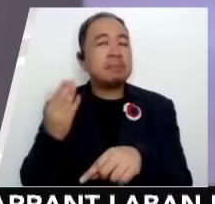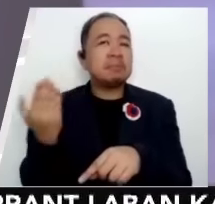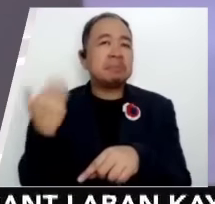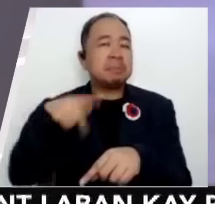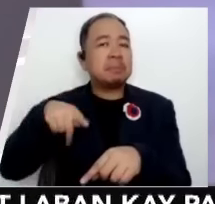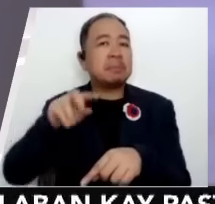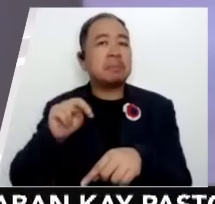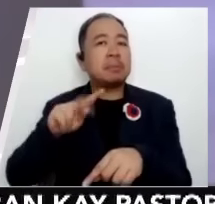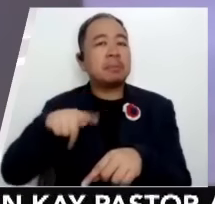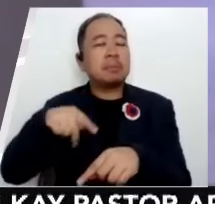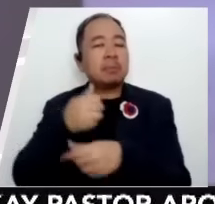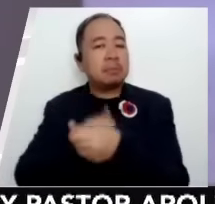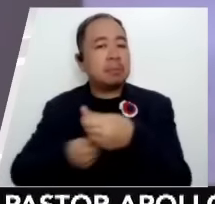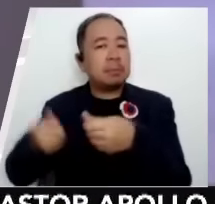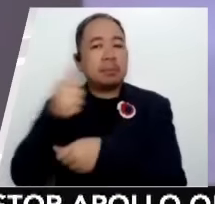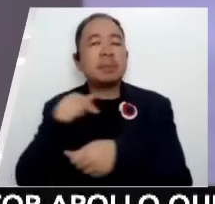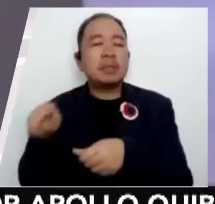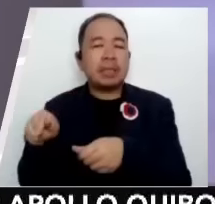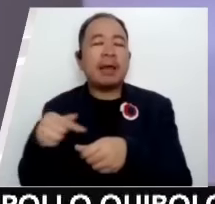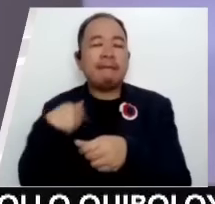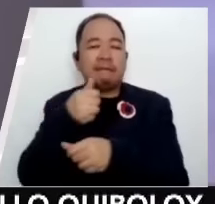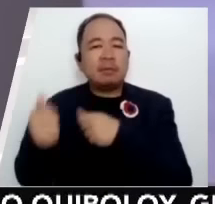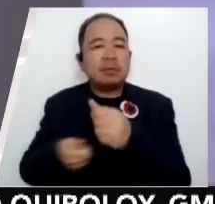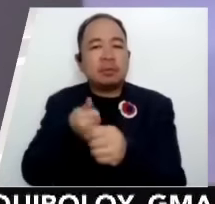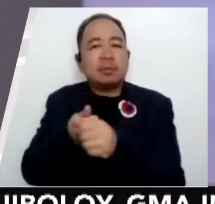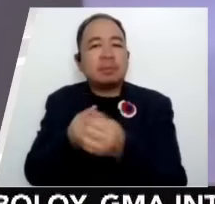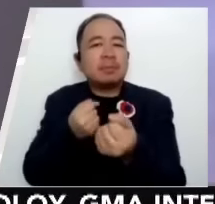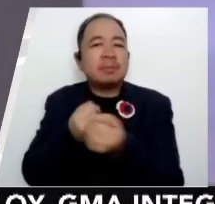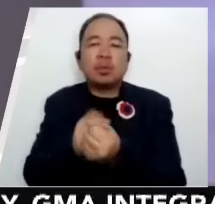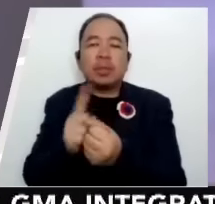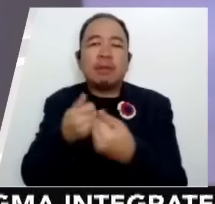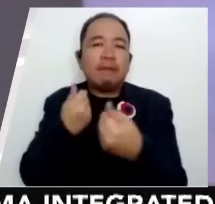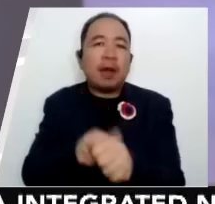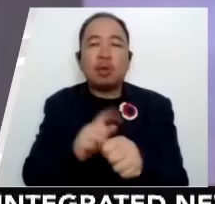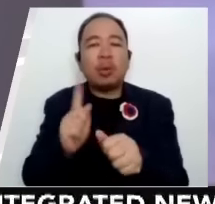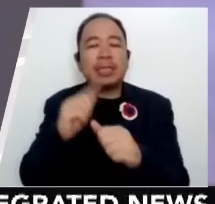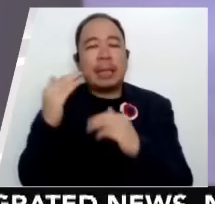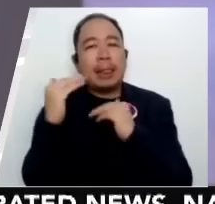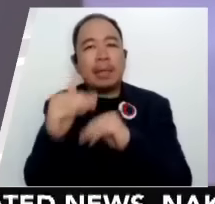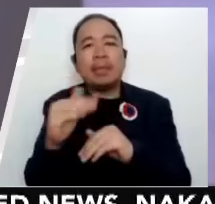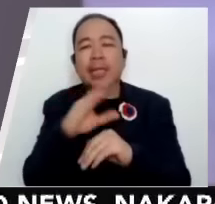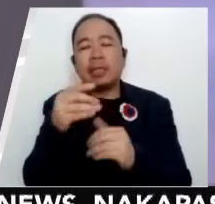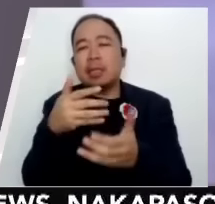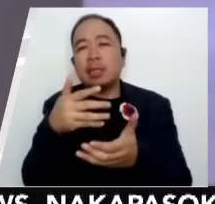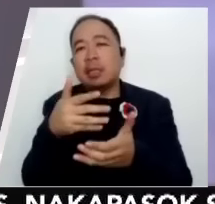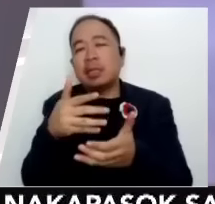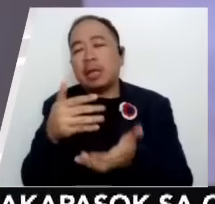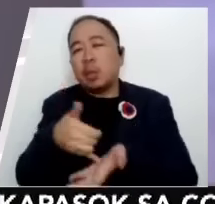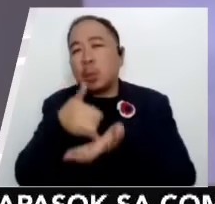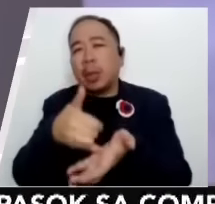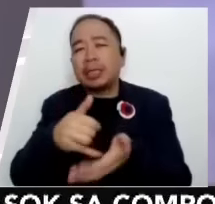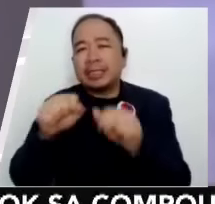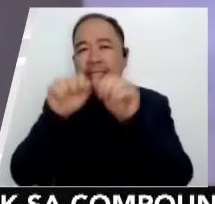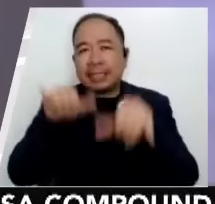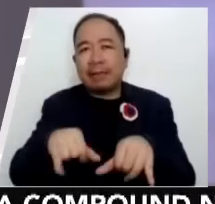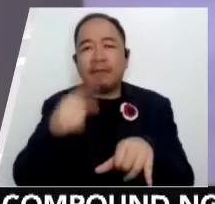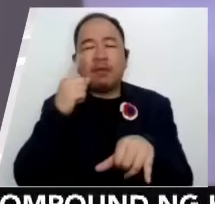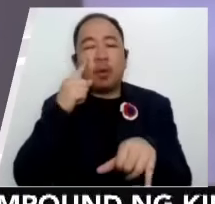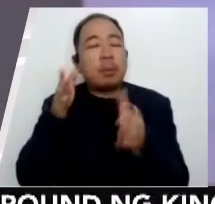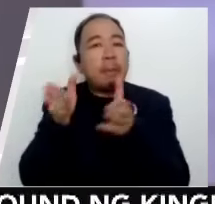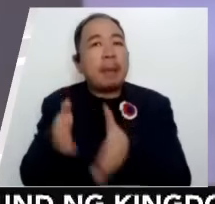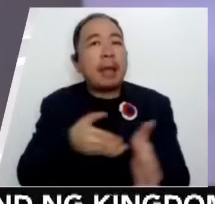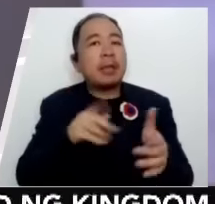umano ng sinusunod na quota at reward system sa Oplan Tokhang kasama pa raw ang